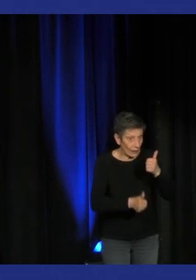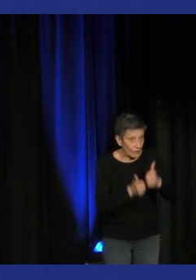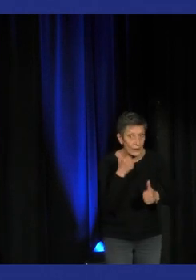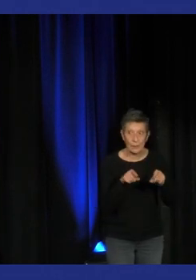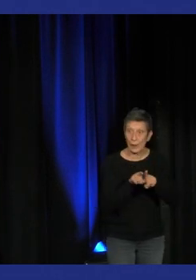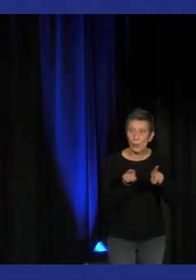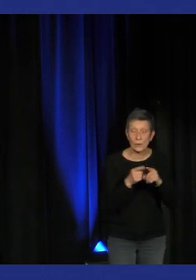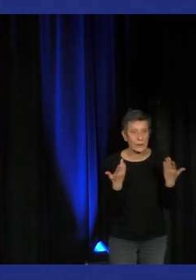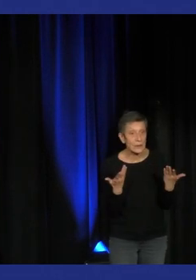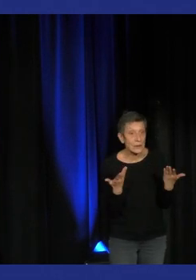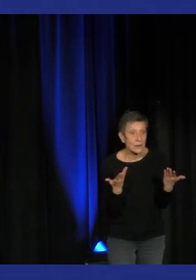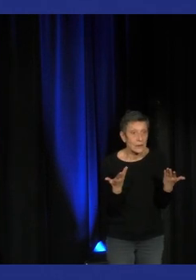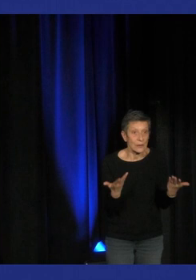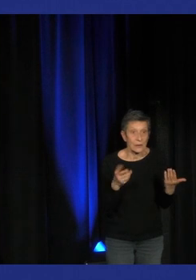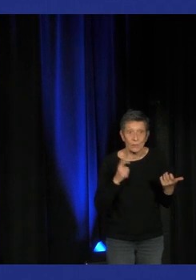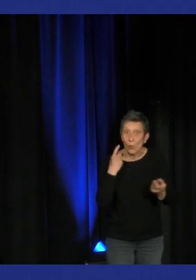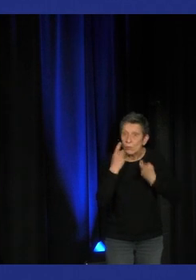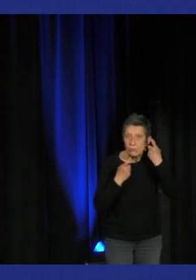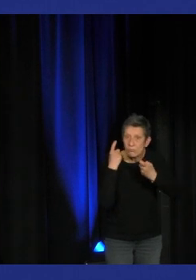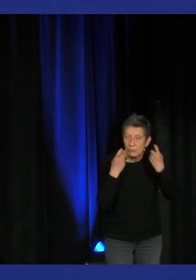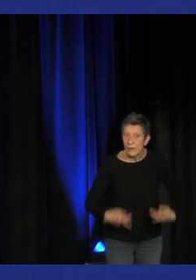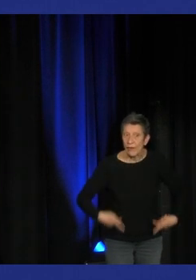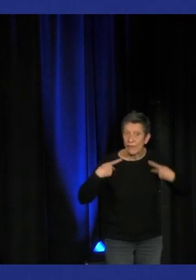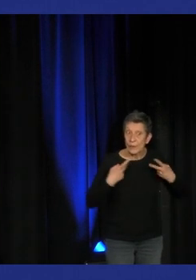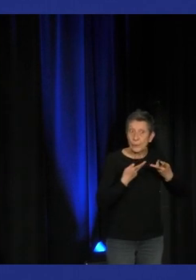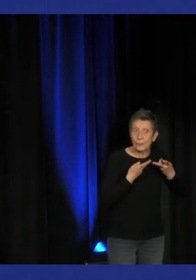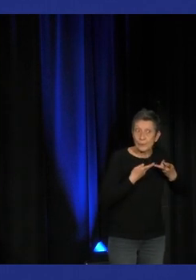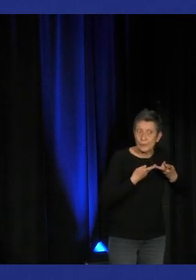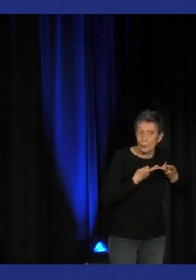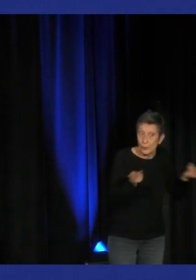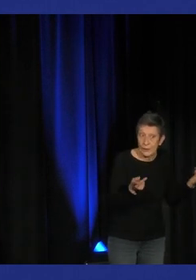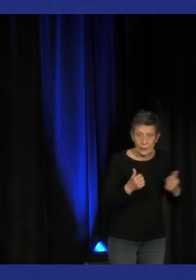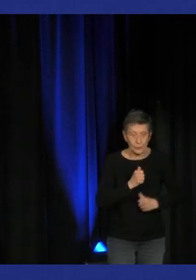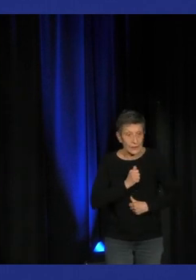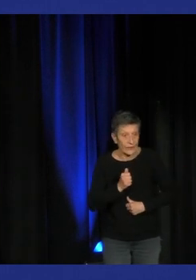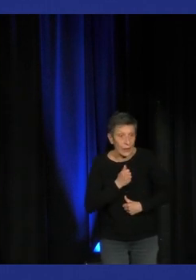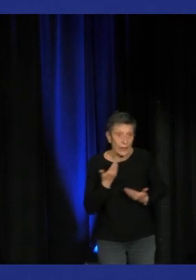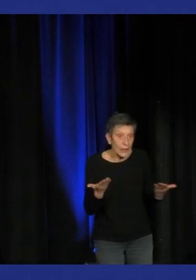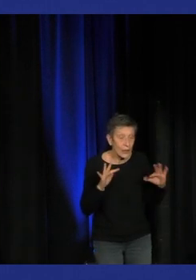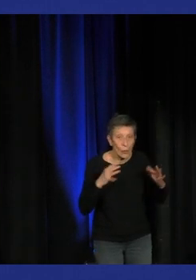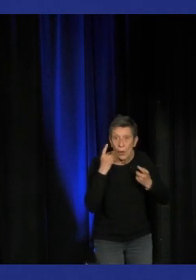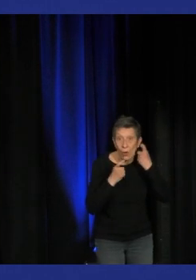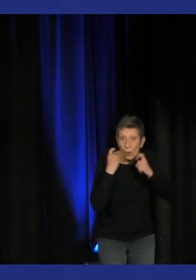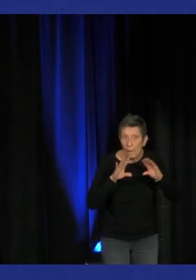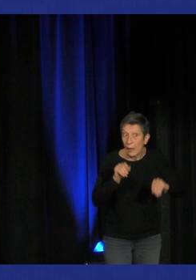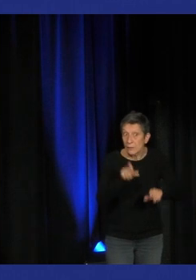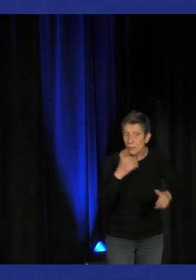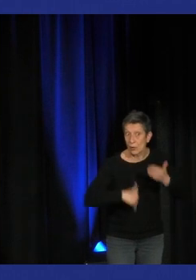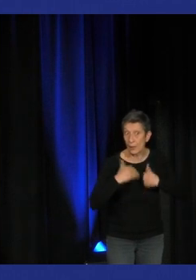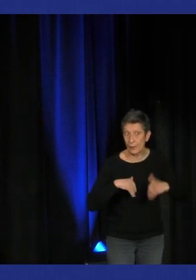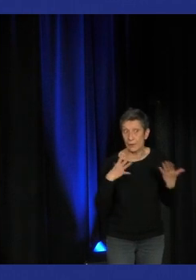places du handicap dans la vie publique et la vie privée, donc trois invités vont être avec nous ce